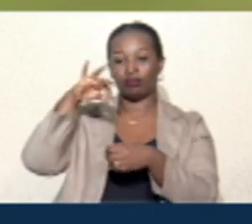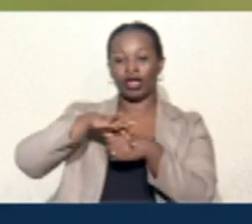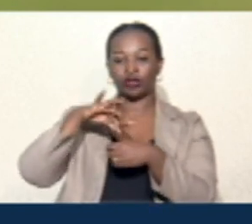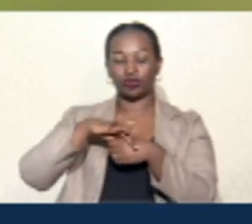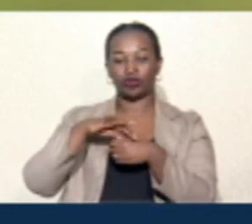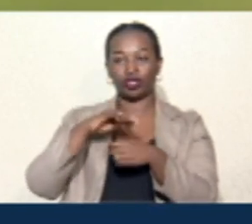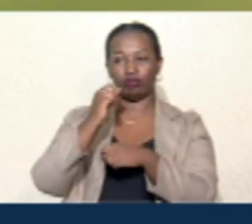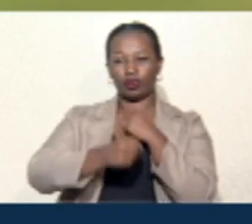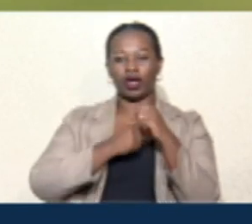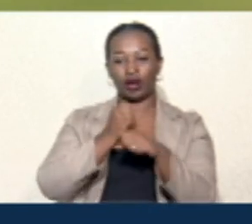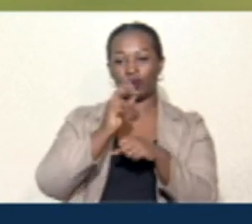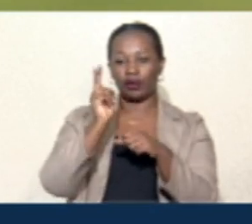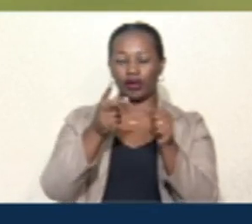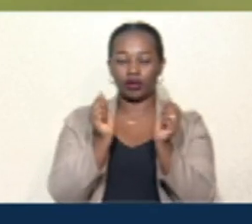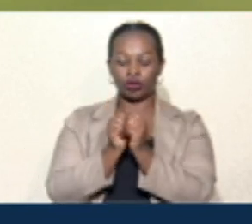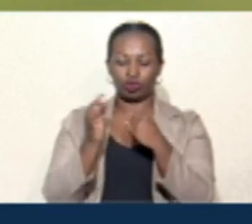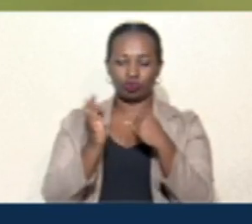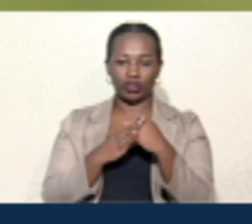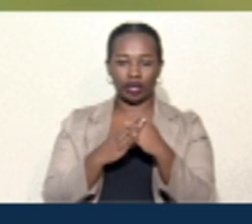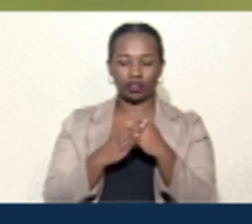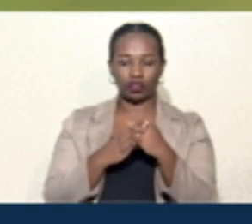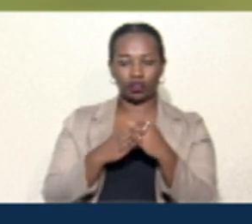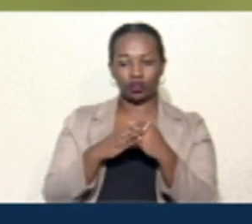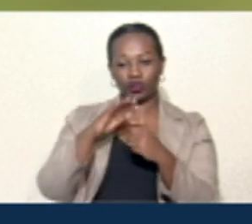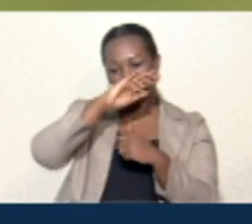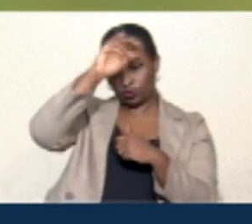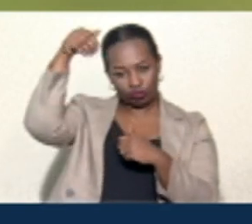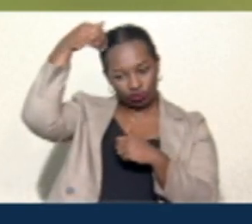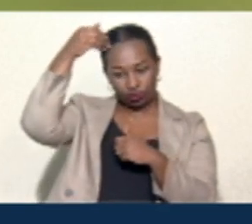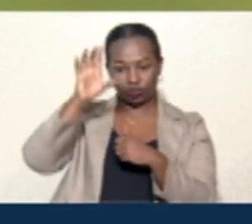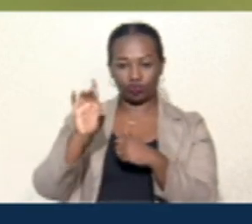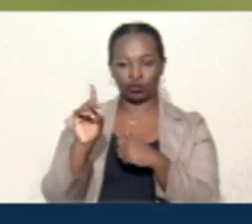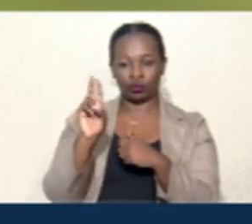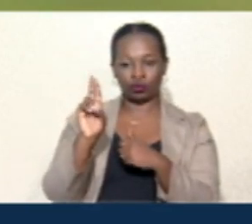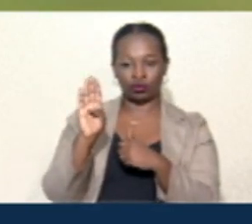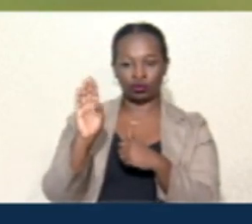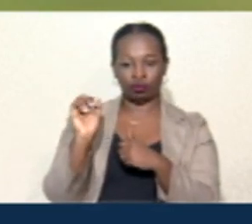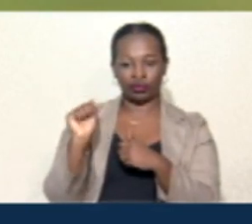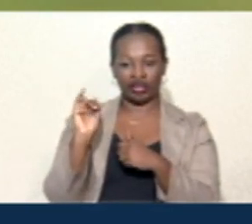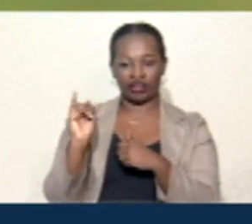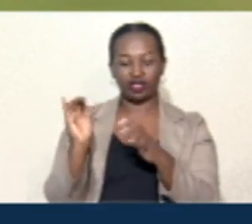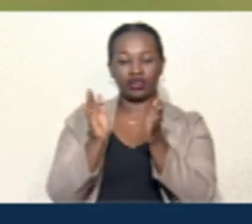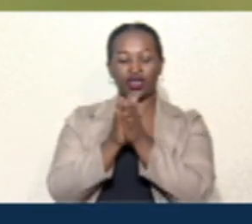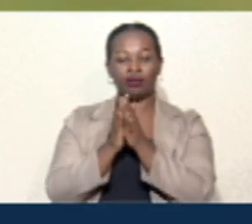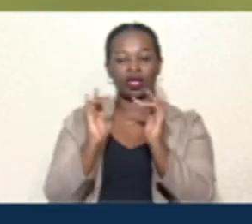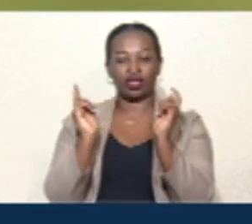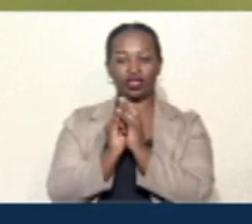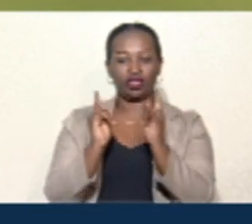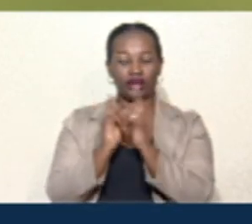mu 2018 muri Dubai harimo n'inama duheruka mu